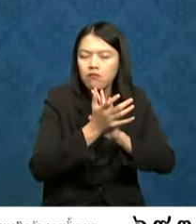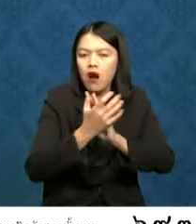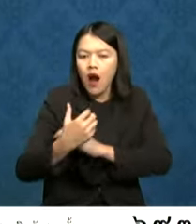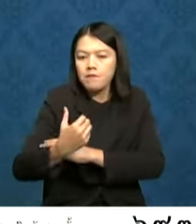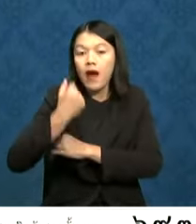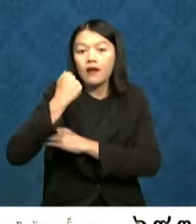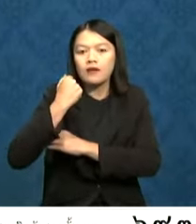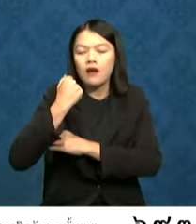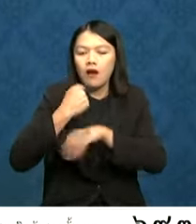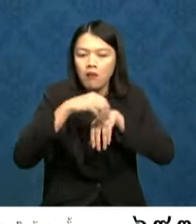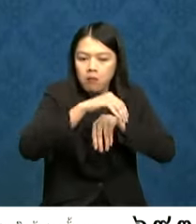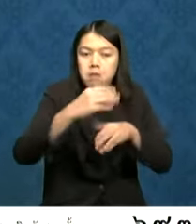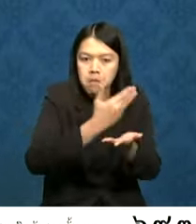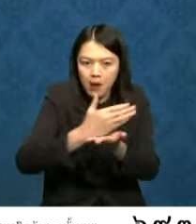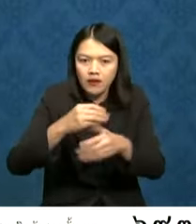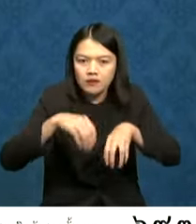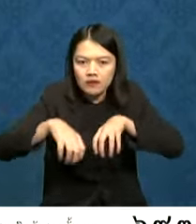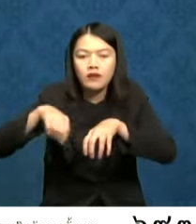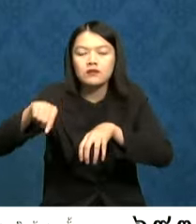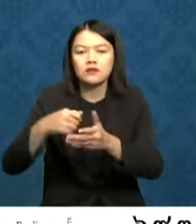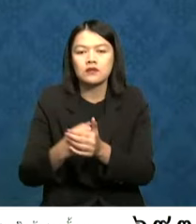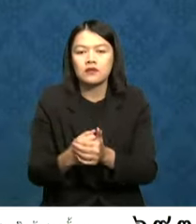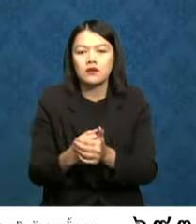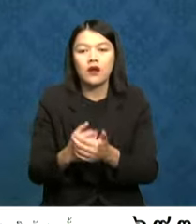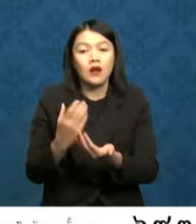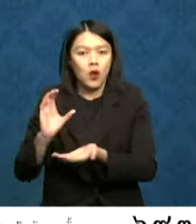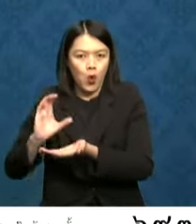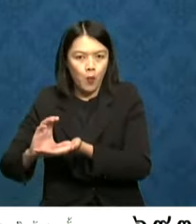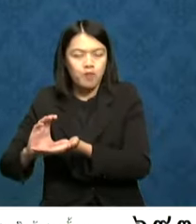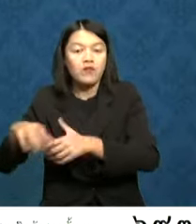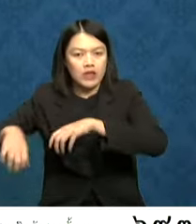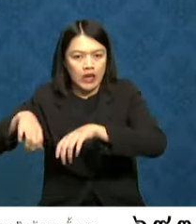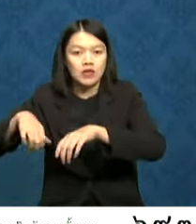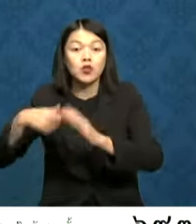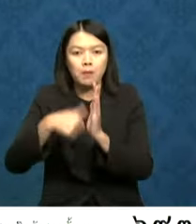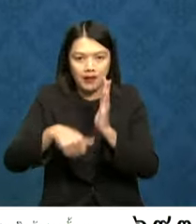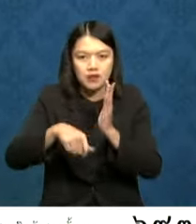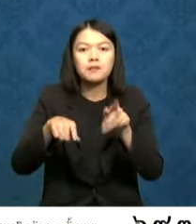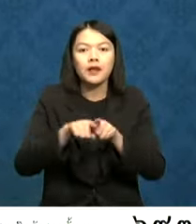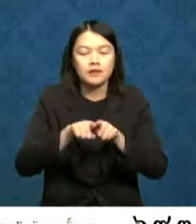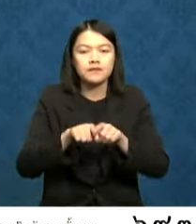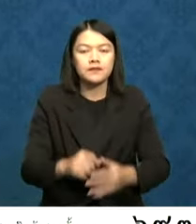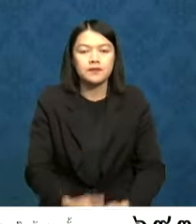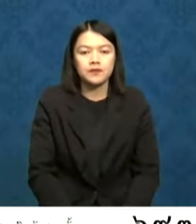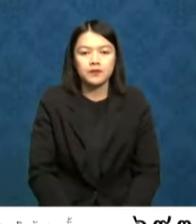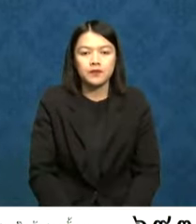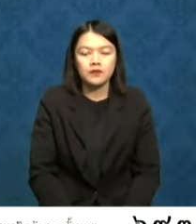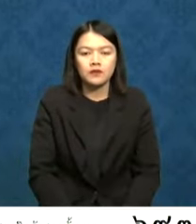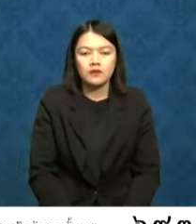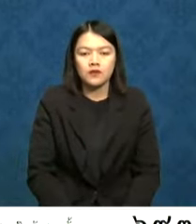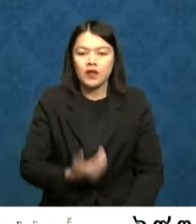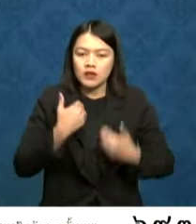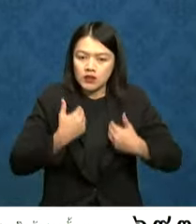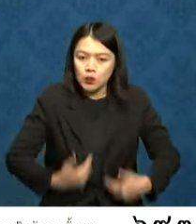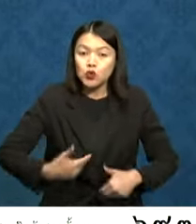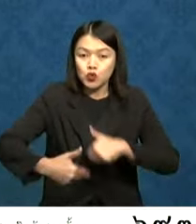ที่ท่านได้แถลงนโยบายไปแล้วและการปฏิรูประบบงบประมาณรวมถึงโครงสร้างภาษีหรือจะเป็นในเรื่องของการยกระดับคุณภาพ